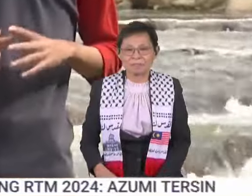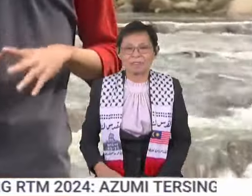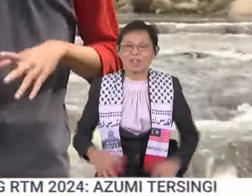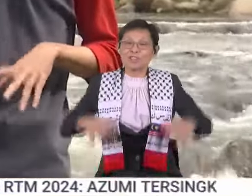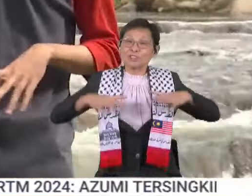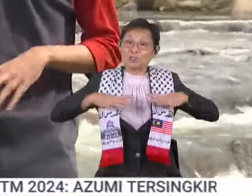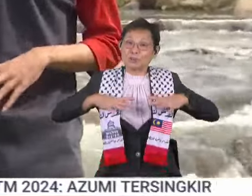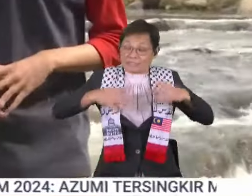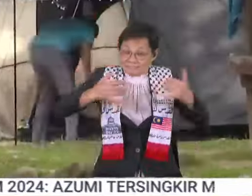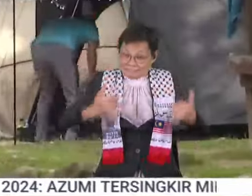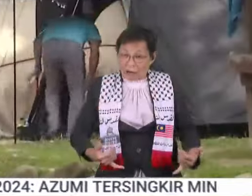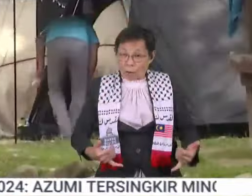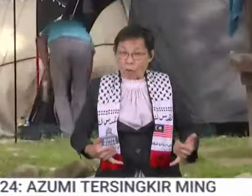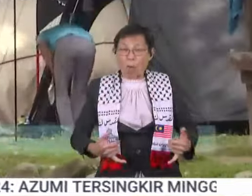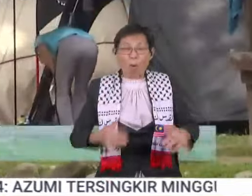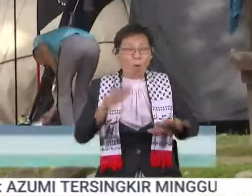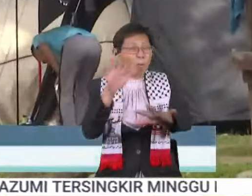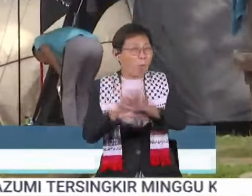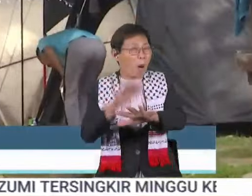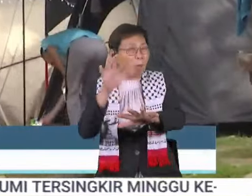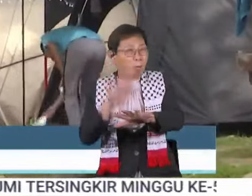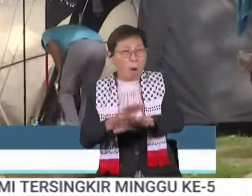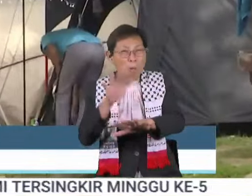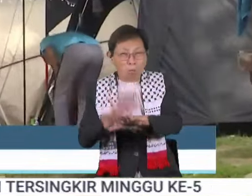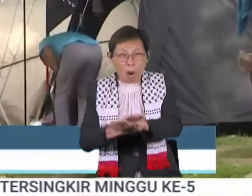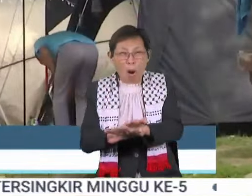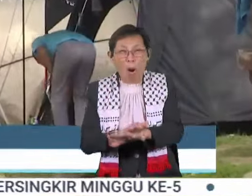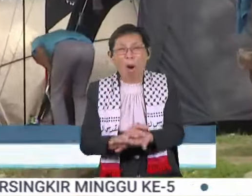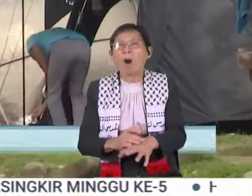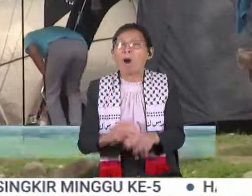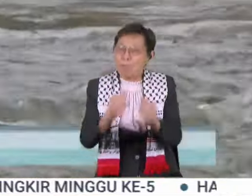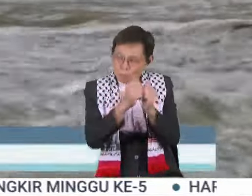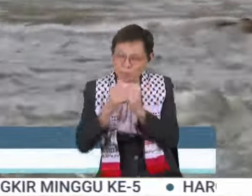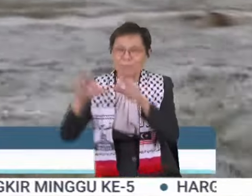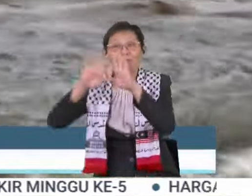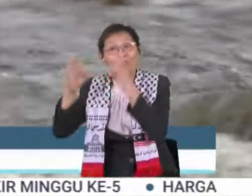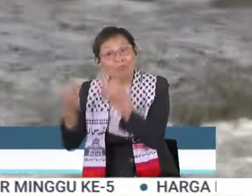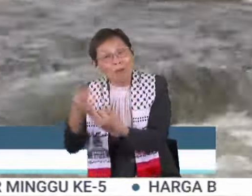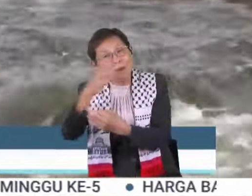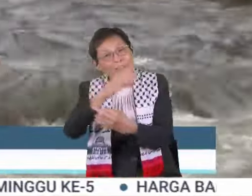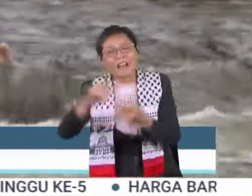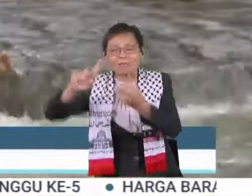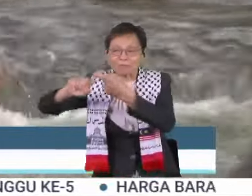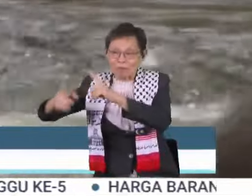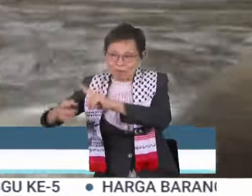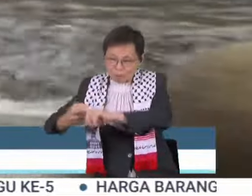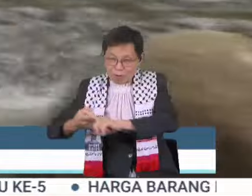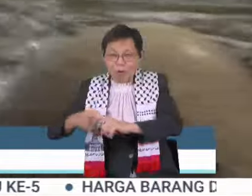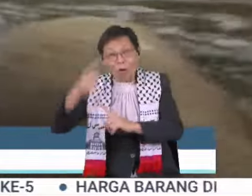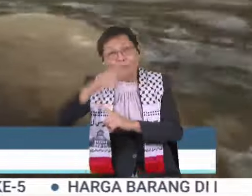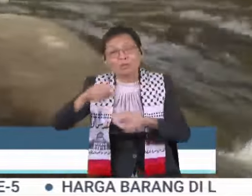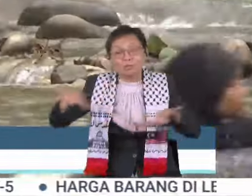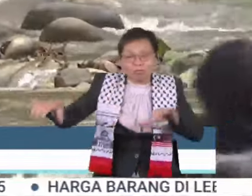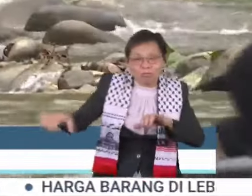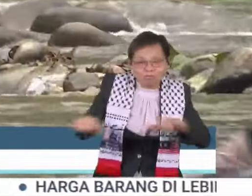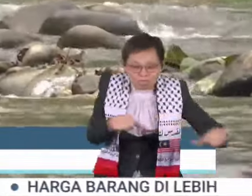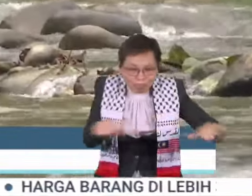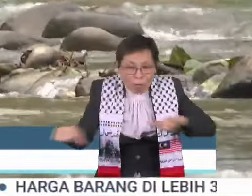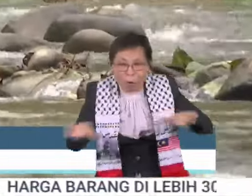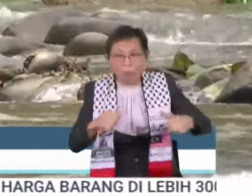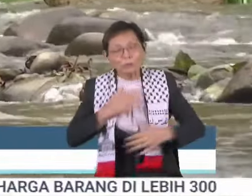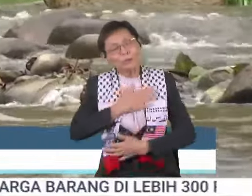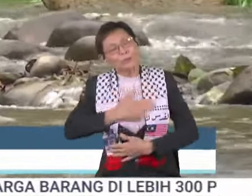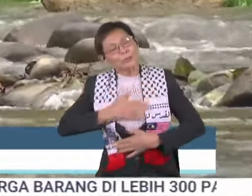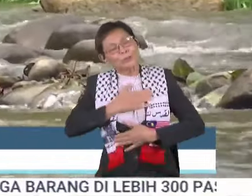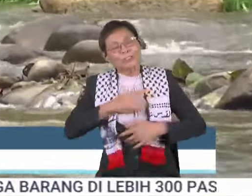Sempena cuti pada kali ini, orang ramai tidak melepaskan peluang bersama ahli keluarga serta sahabat andai untuk melakukan aktiviti